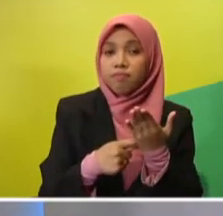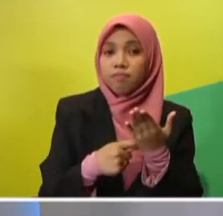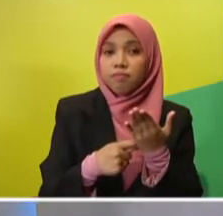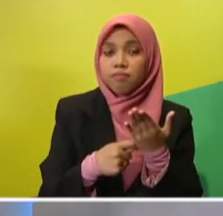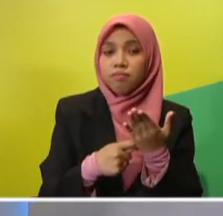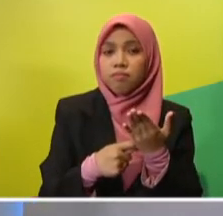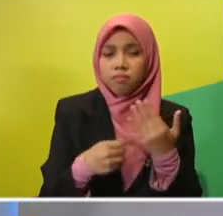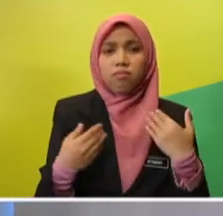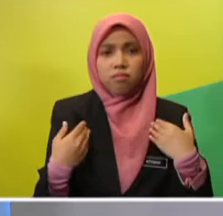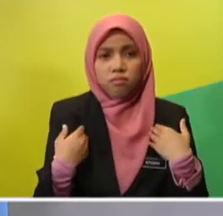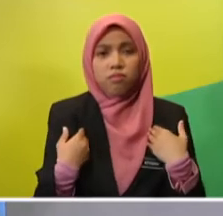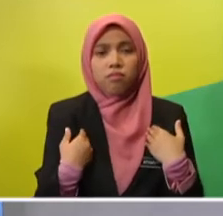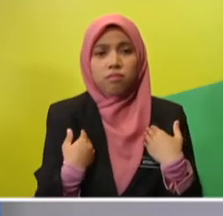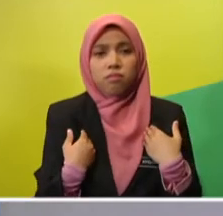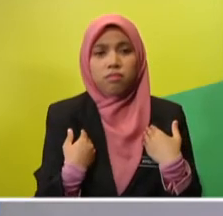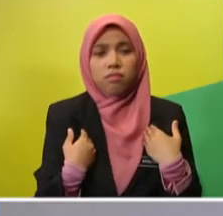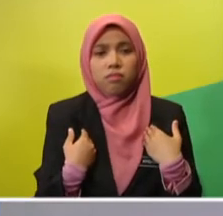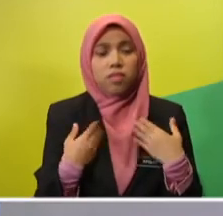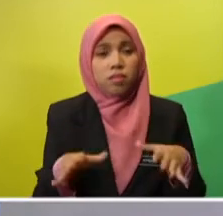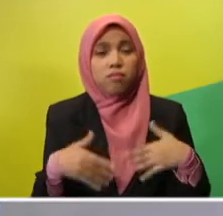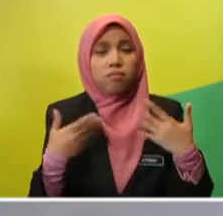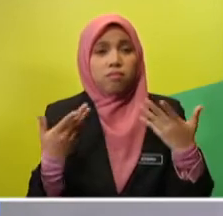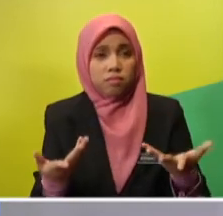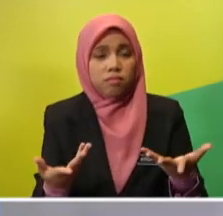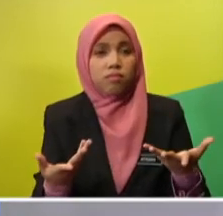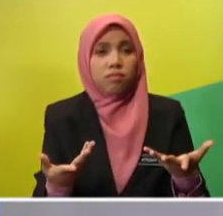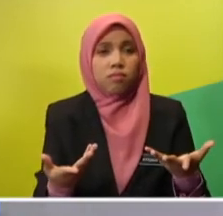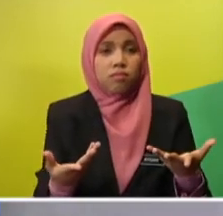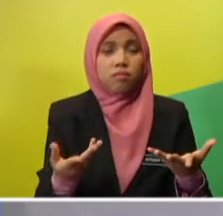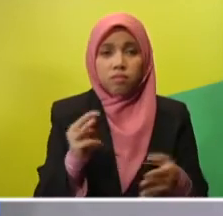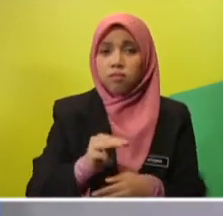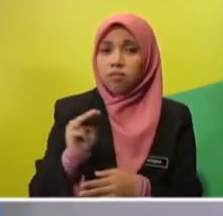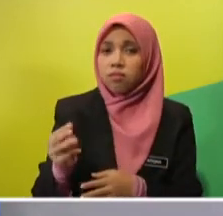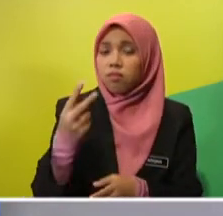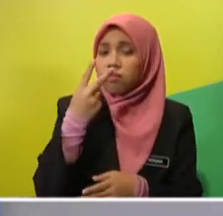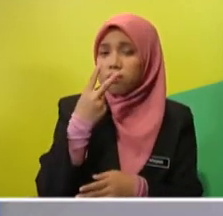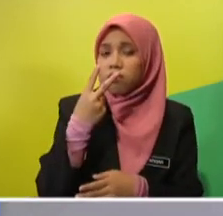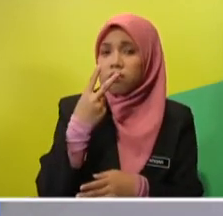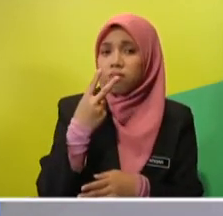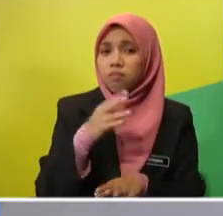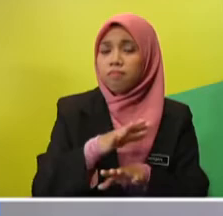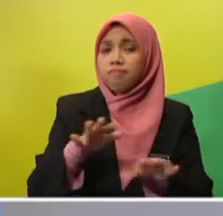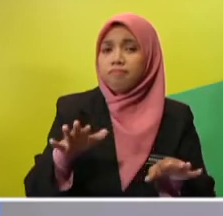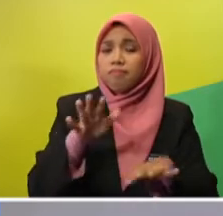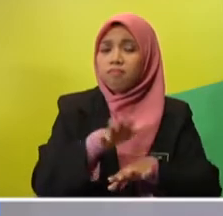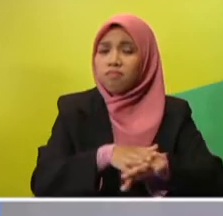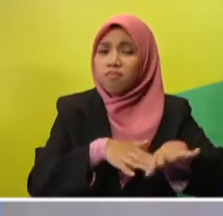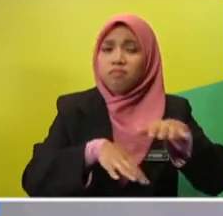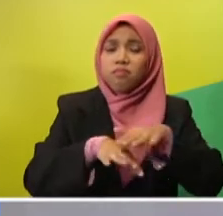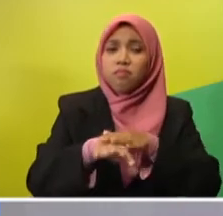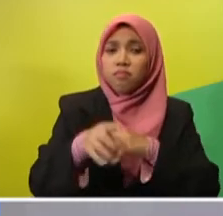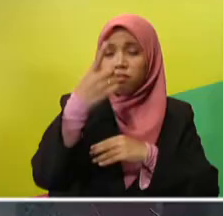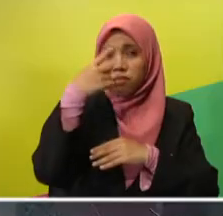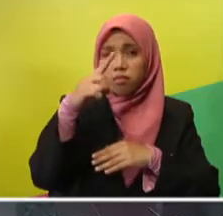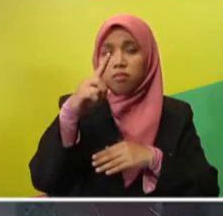sebenarnya bagaimana seseorang murid MBK pelihatan tidak selesa untuk dibantu?